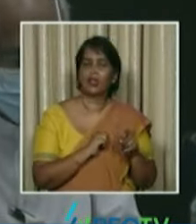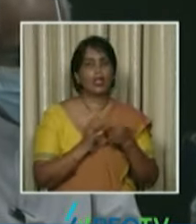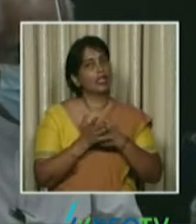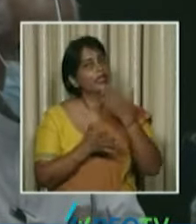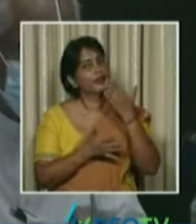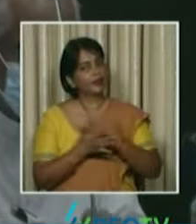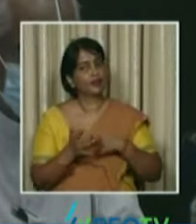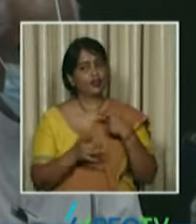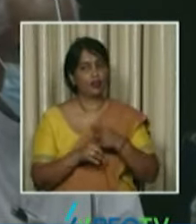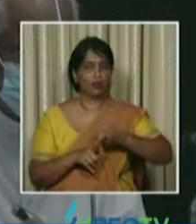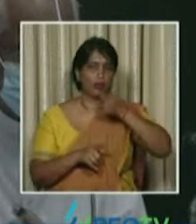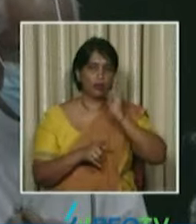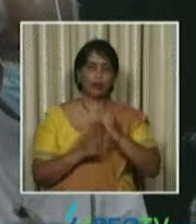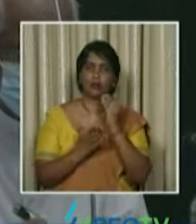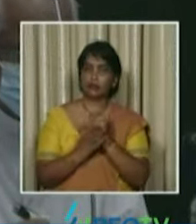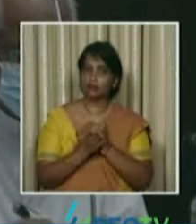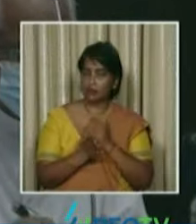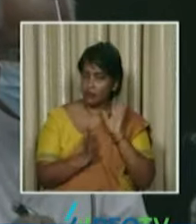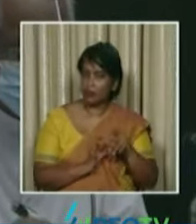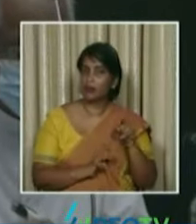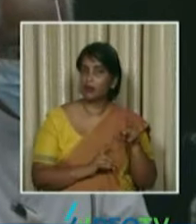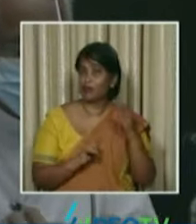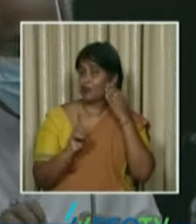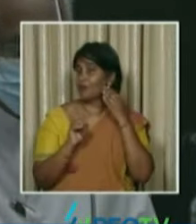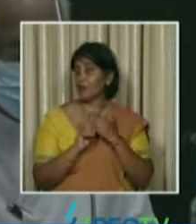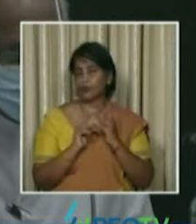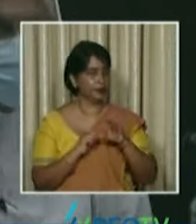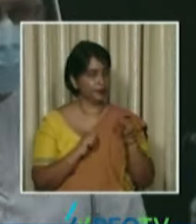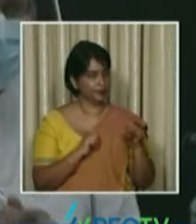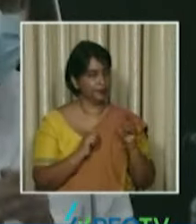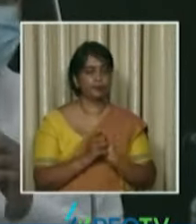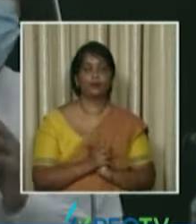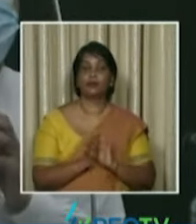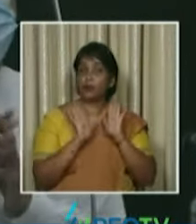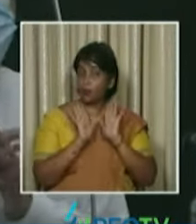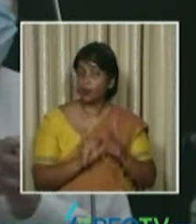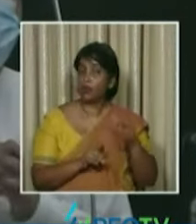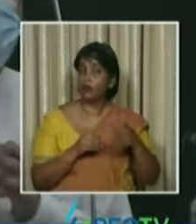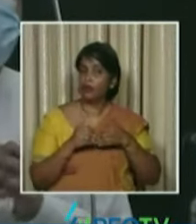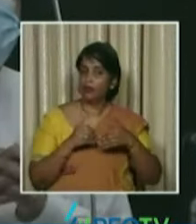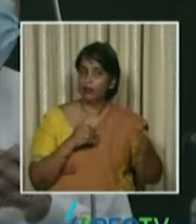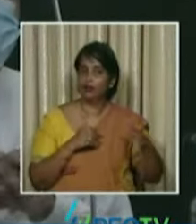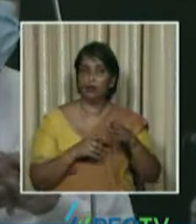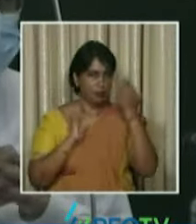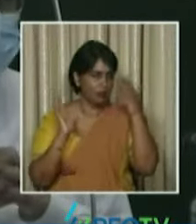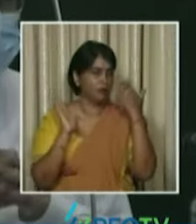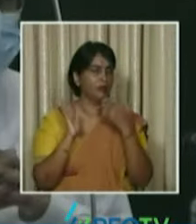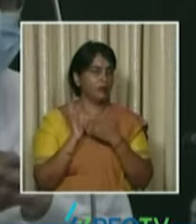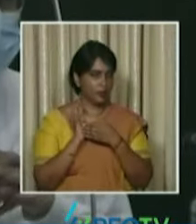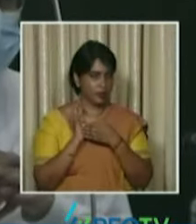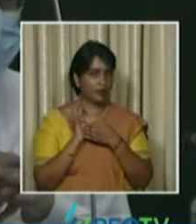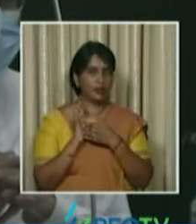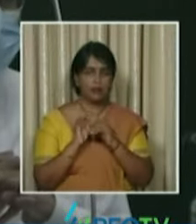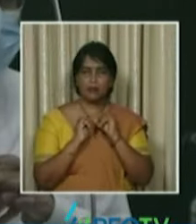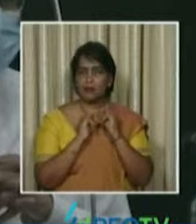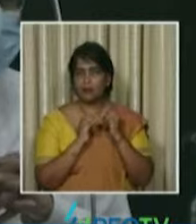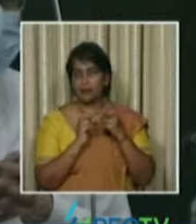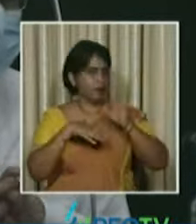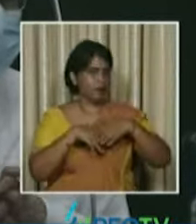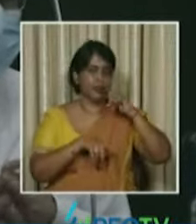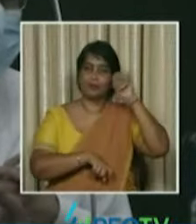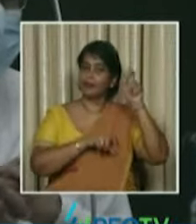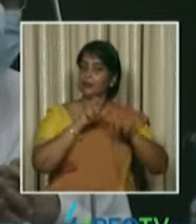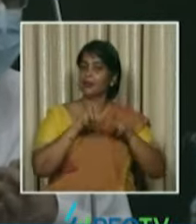වාර්තාවල නිර්දේශ ක්‍රියාත්මක වූයේද යන්න ගැටලු සහගත වේ. එසේම මේ දක්වා මෙම ප්‍රහාරය හේතුවෙන් වින්දිතයන් වූ ජනතාව